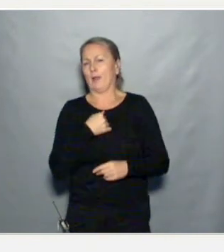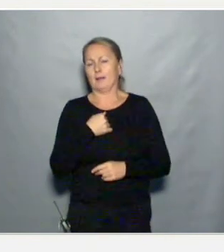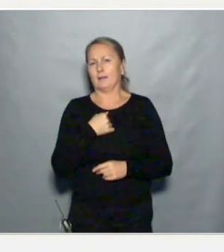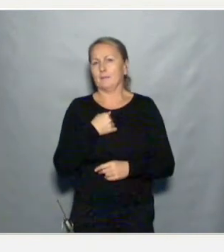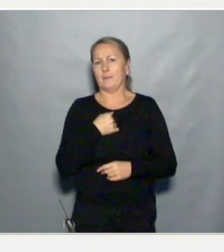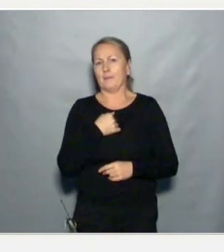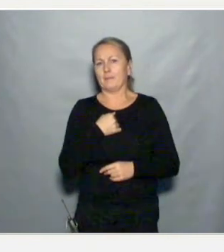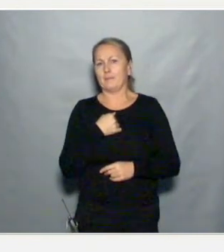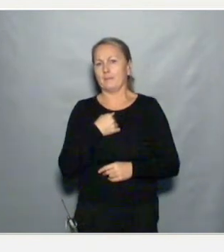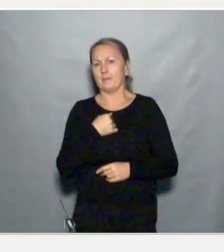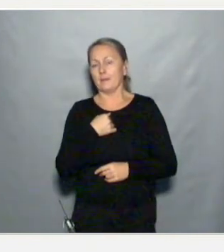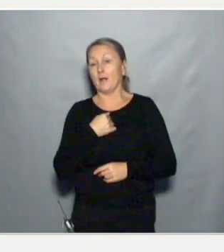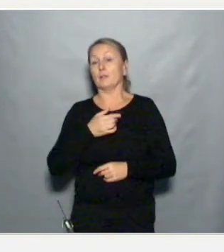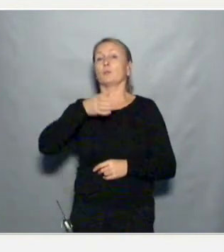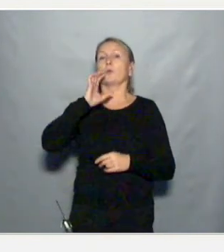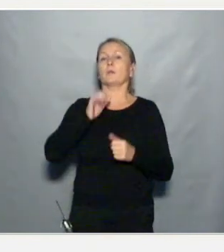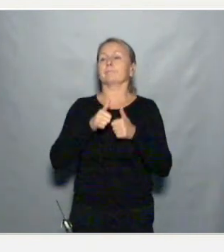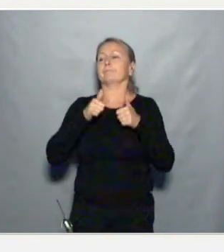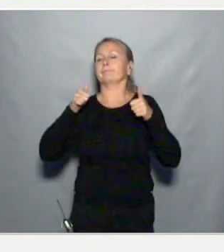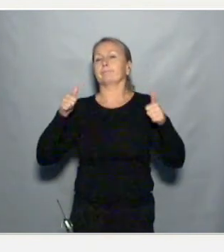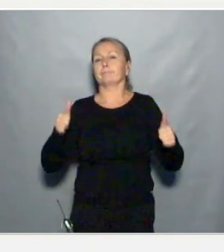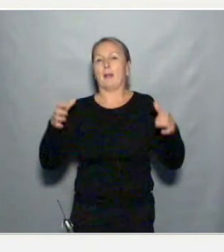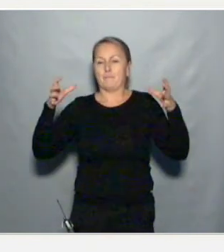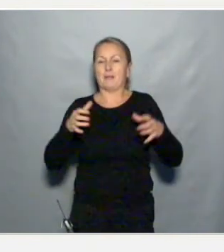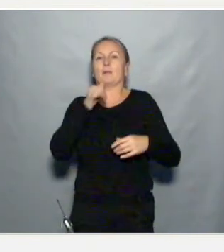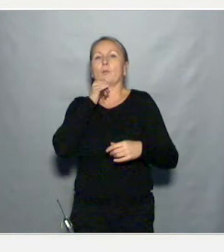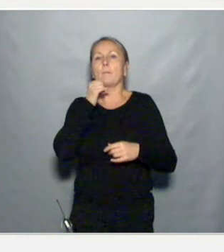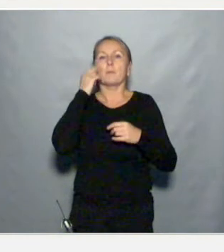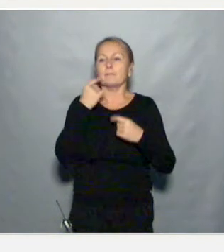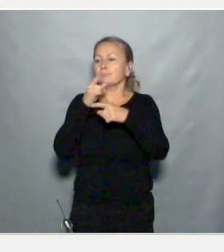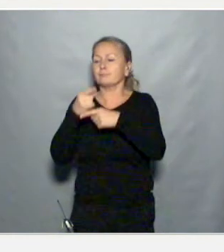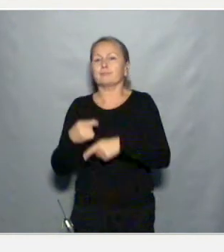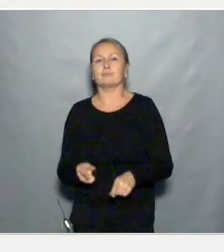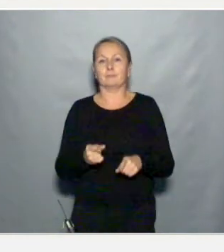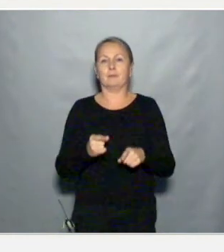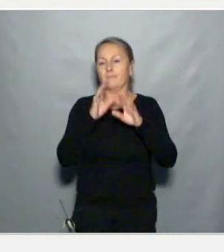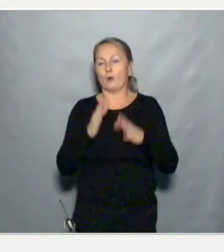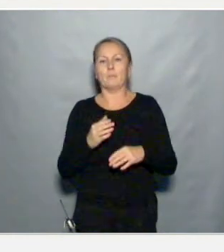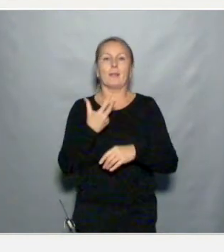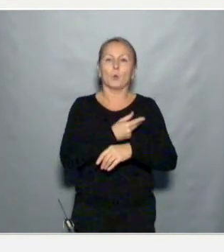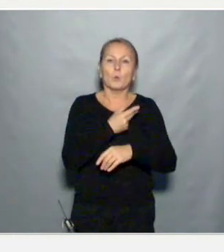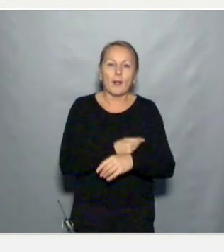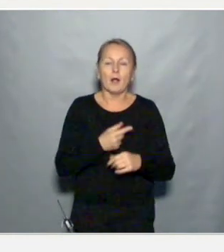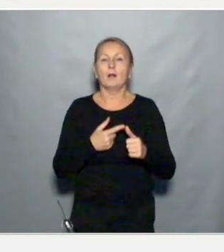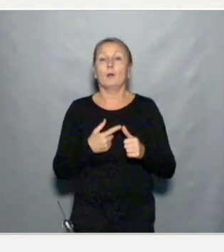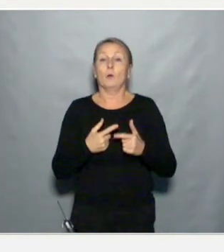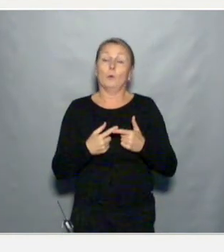jag druckit enorma mängder alkohol och prövat många olika former av narkotika. Och jag gjorde det från att jag var 13